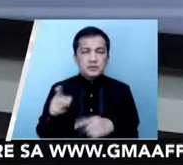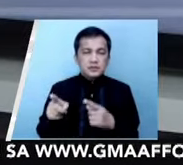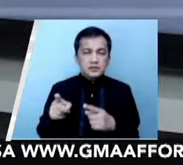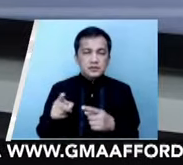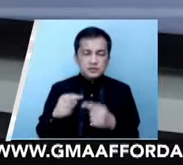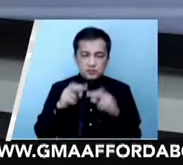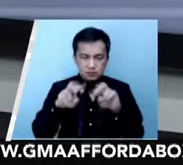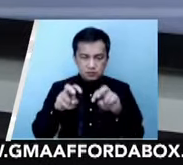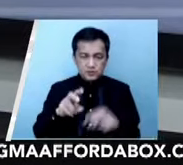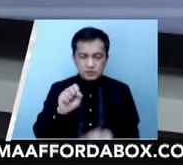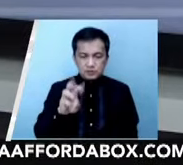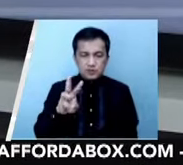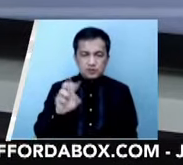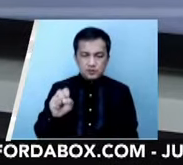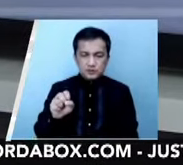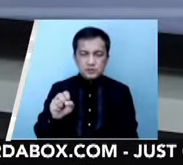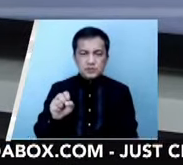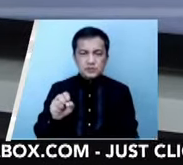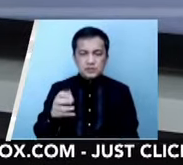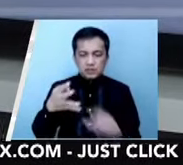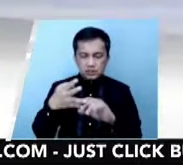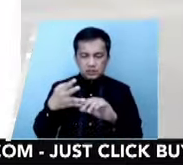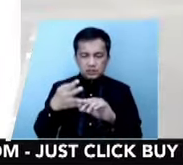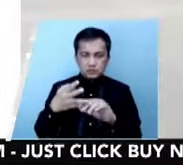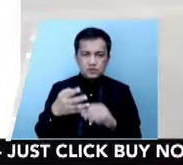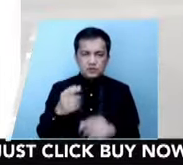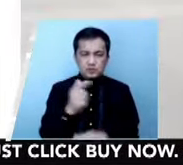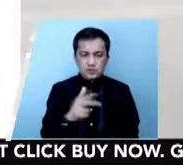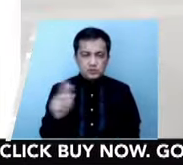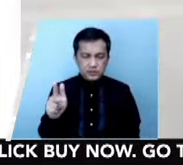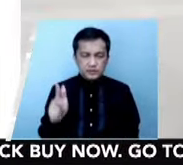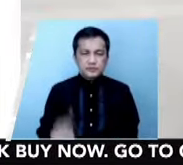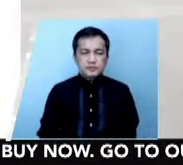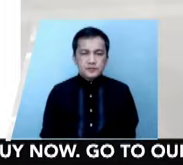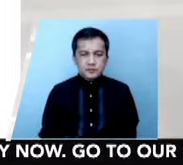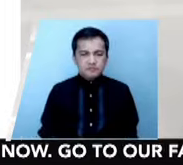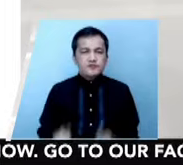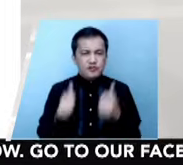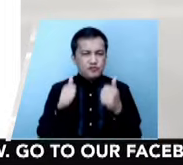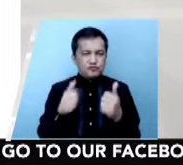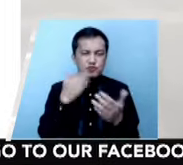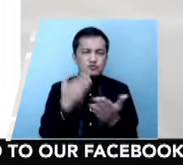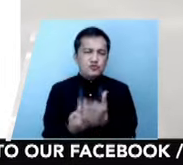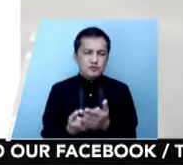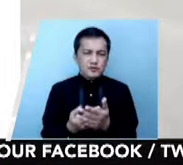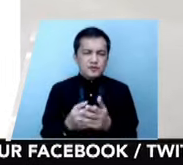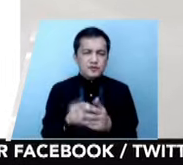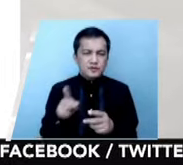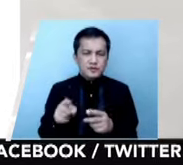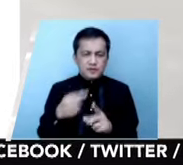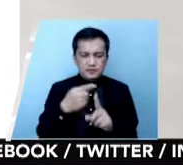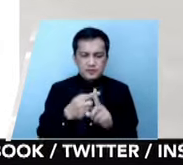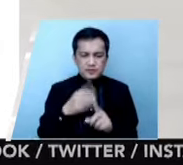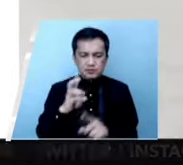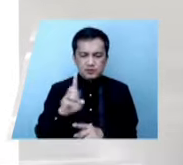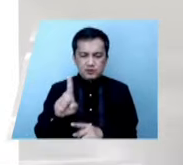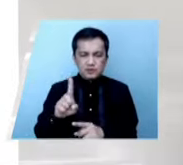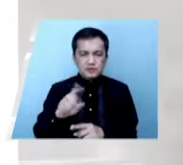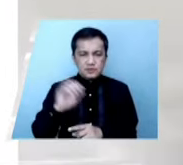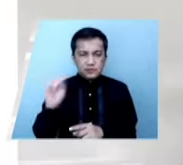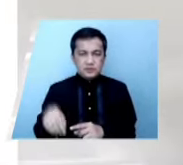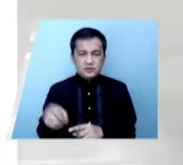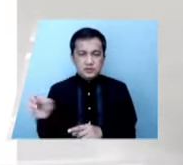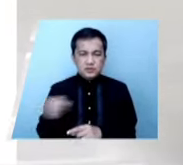Weather Station sa huling quarter ng 2023. Very good, o positive 61% ang nakuha ni